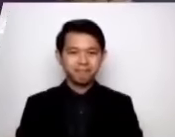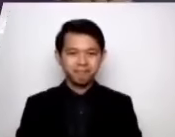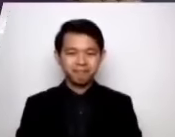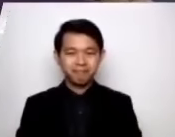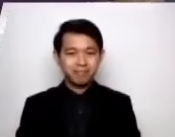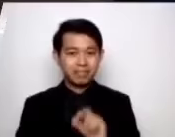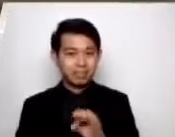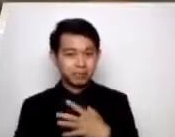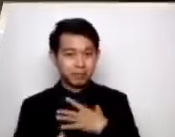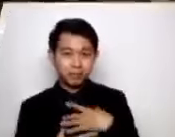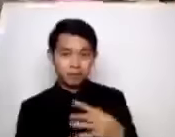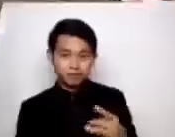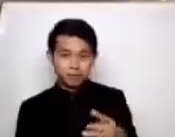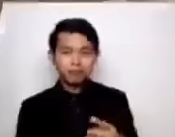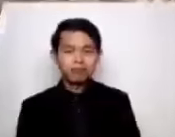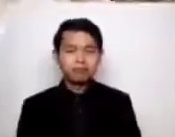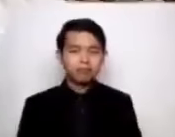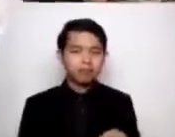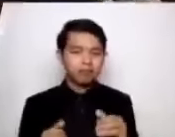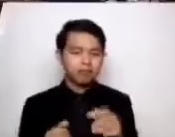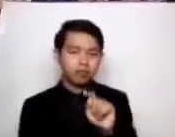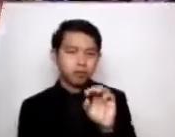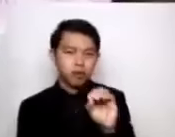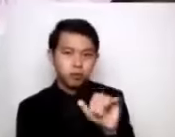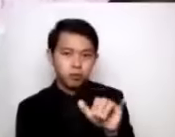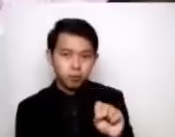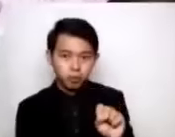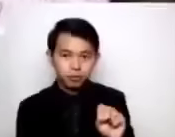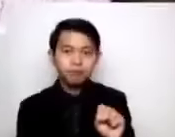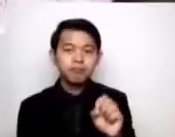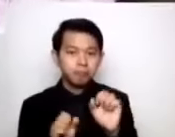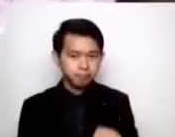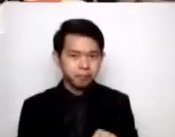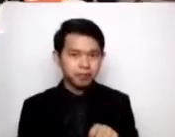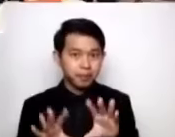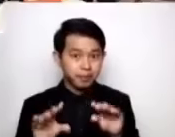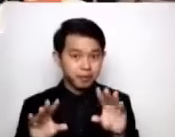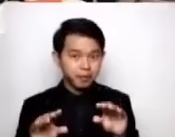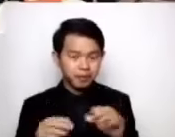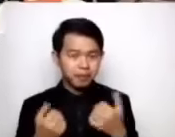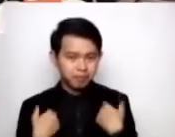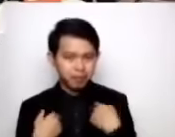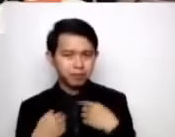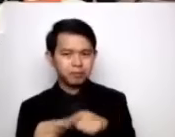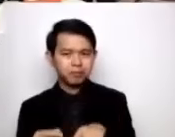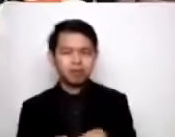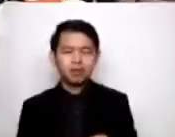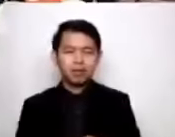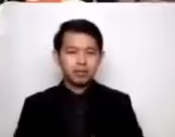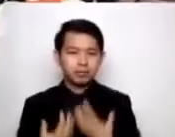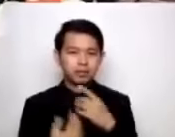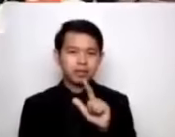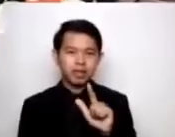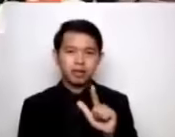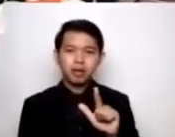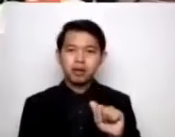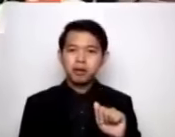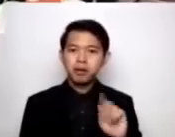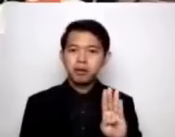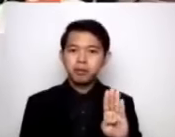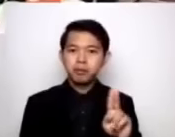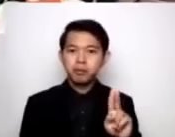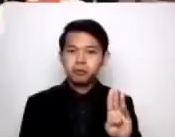stuffed toys, may mga stuffed toy bags din na Labubu inspired. Yan ang mga uso sa kabataan ngayon. Siyempre, kung ano uso,